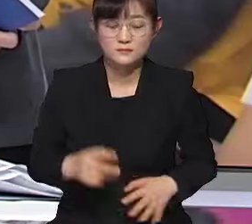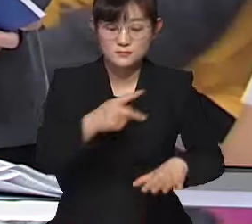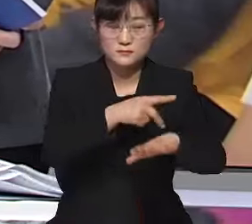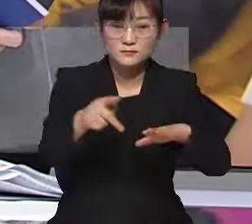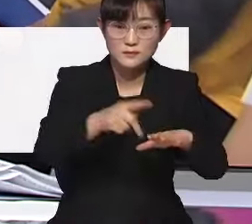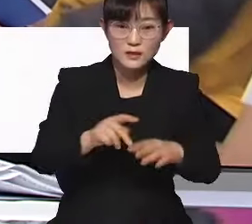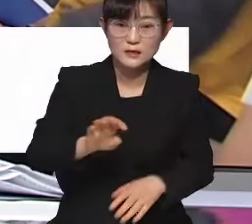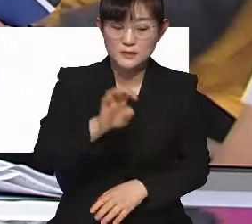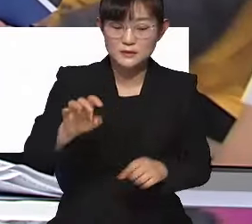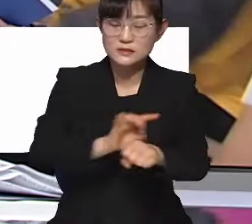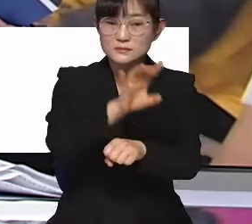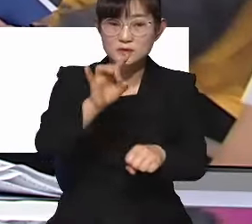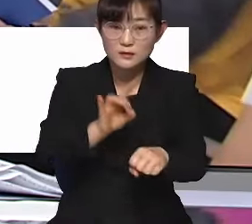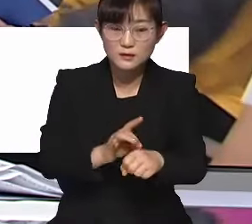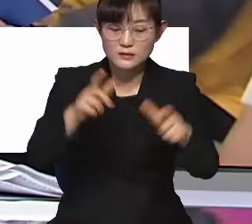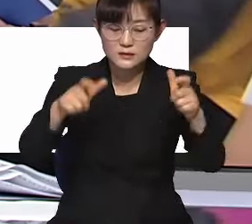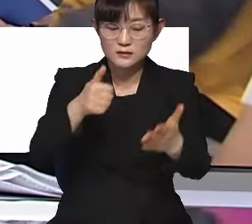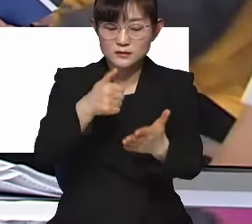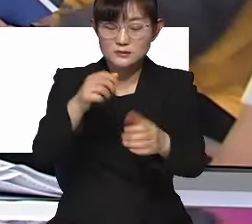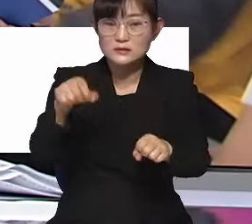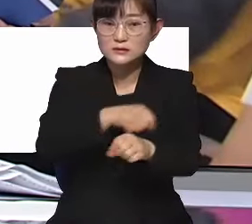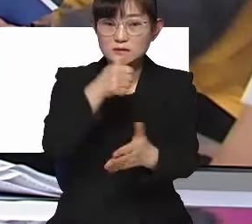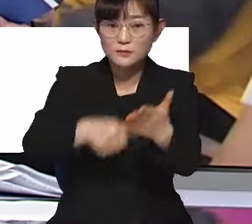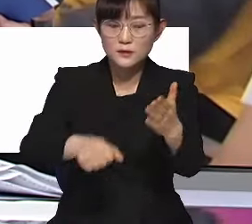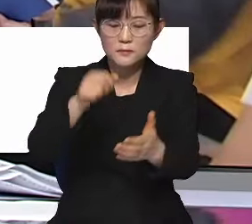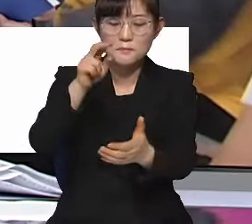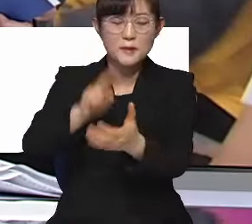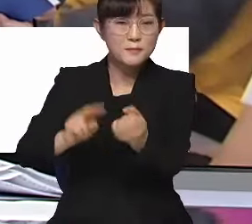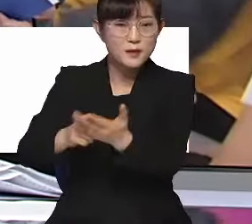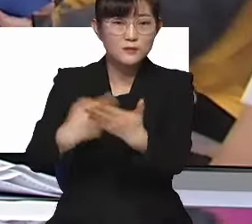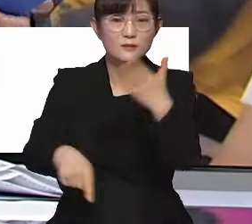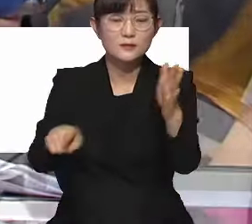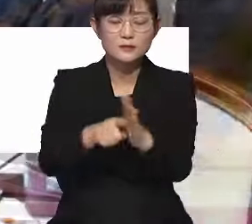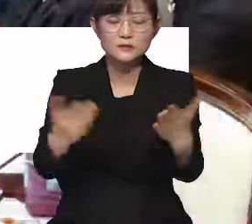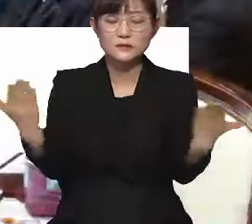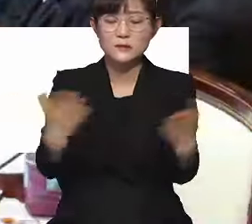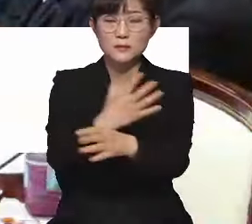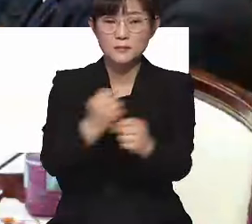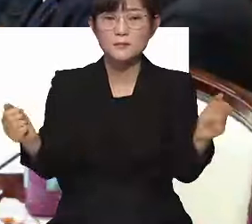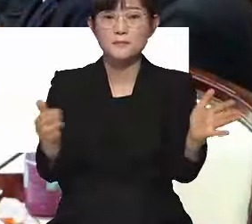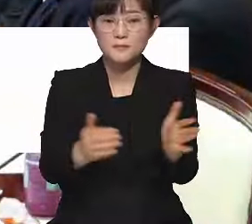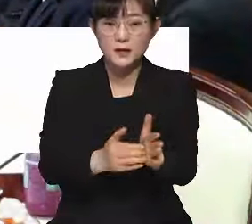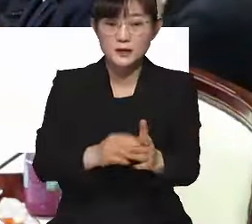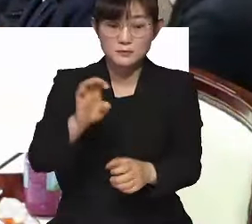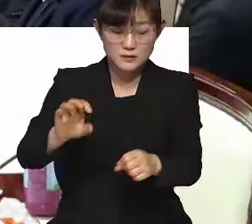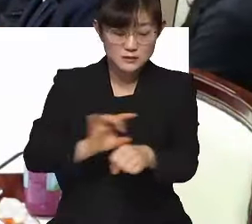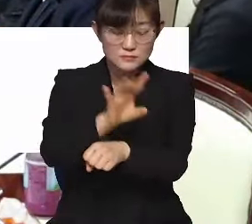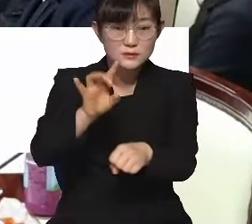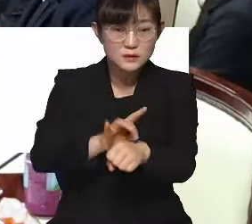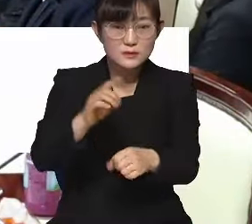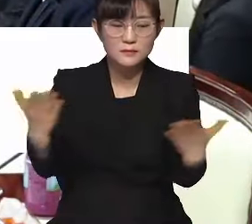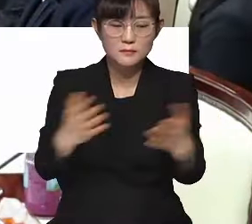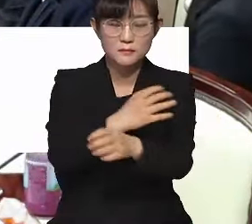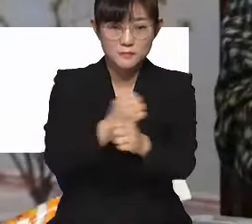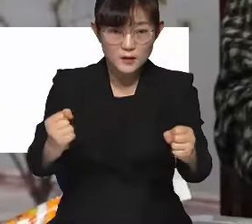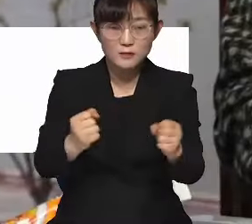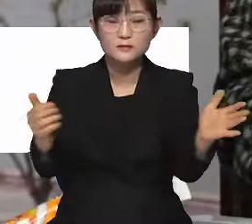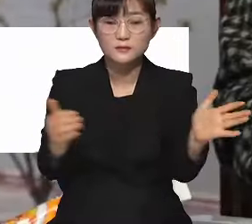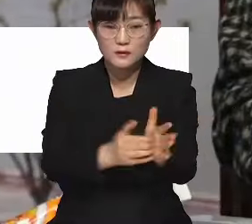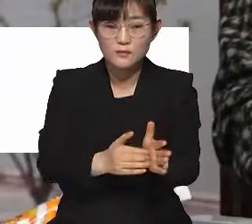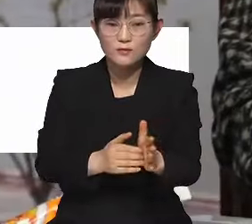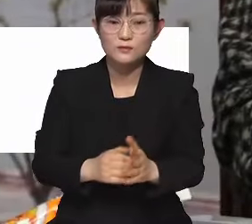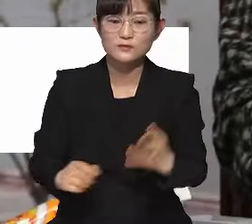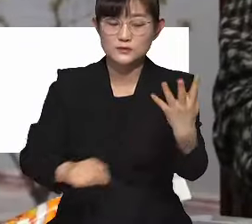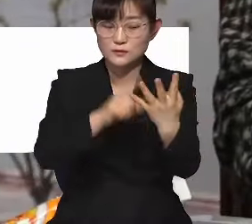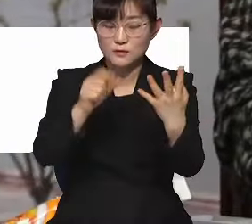신안군과 이마트24가 지역 특산물 유통을 위한 업무 협약을 맺었습니다. 이마트24는 업무 협약을 통해 다음 달 말에